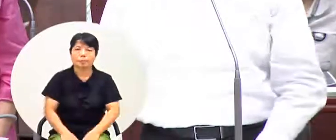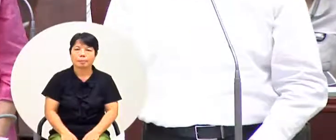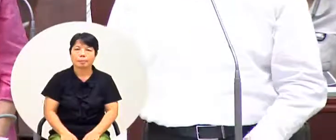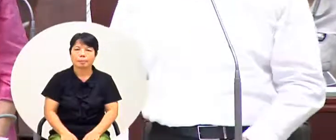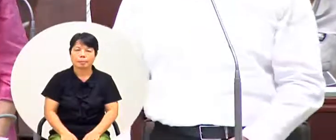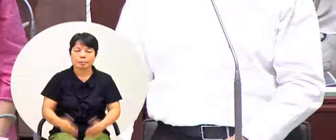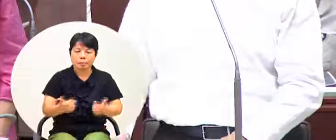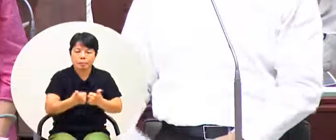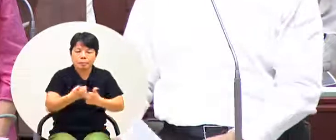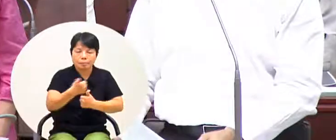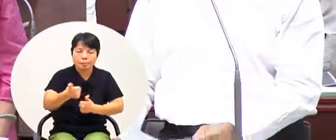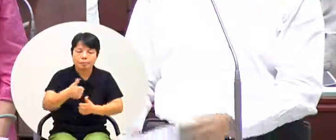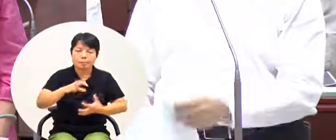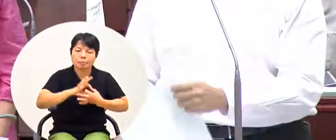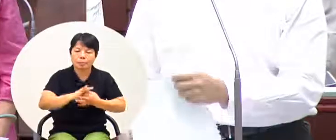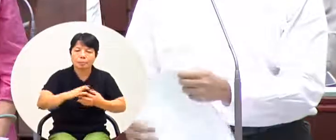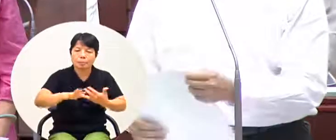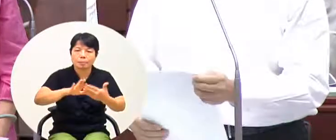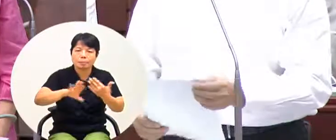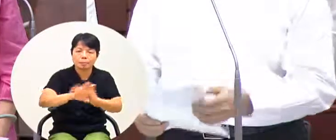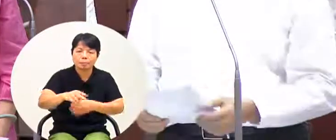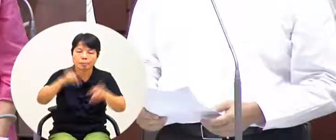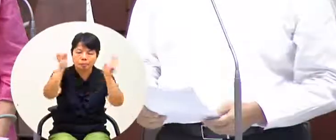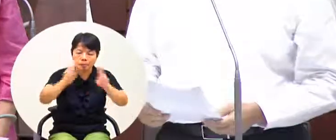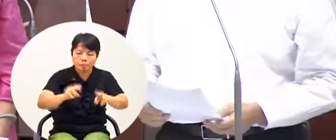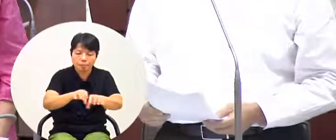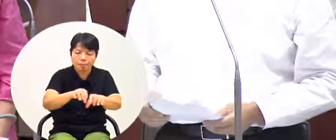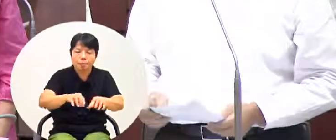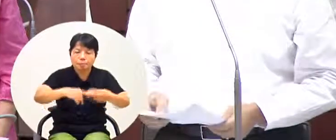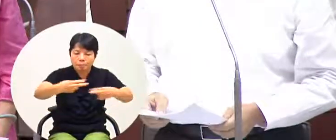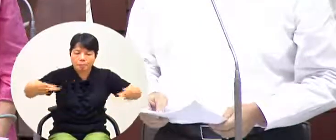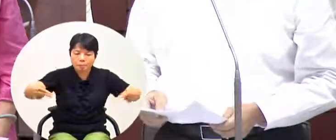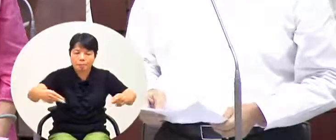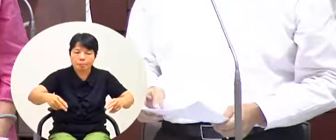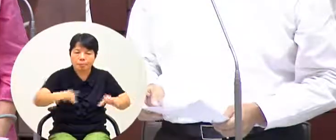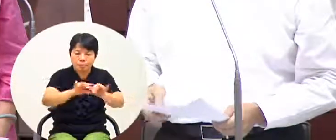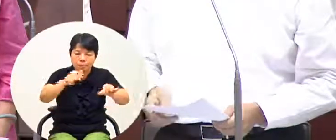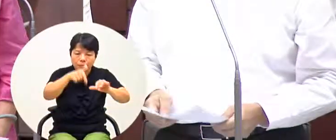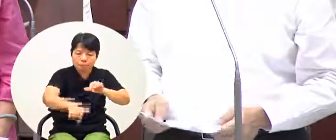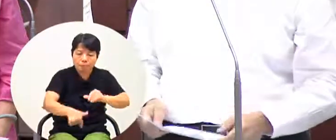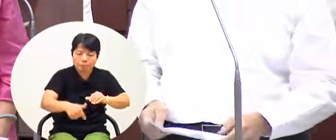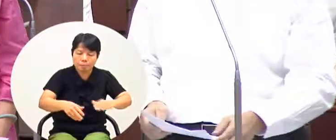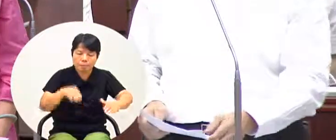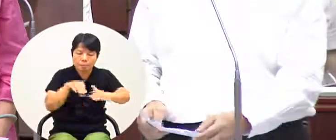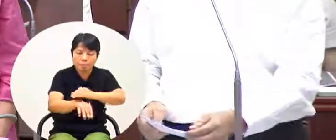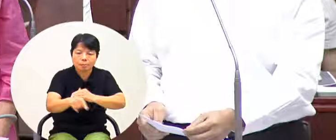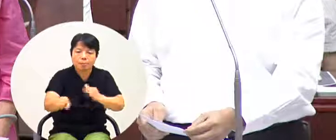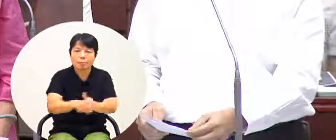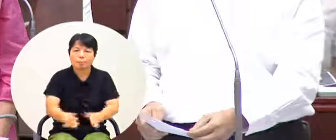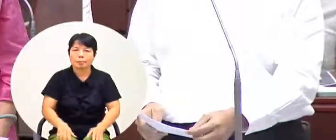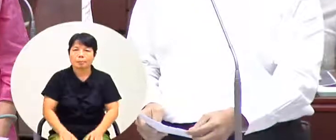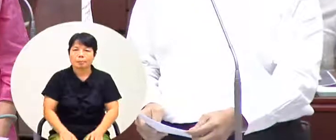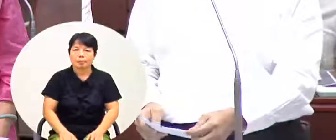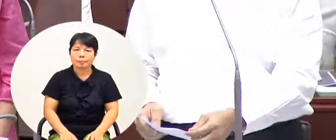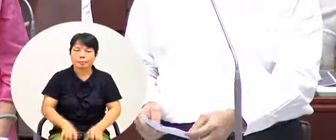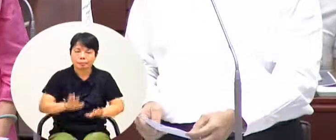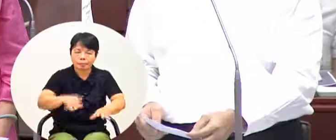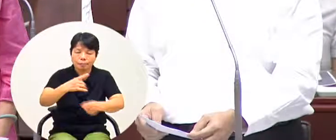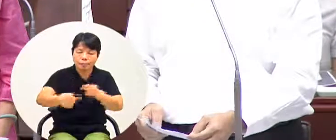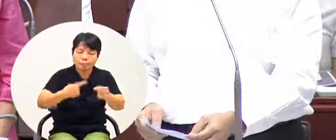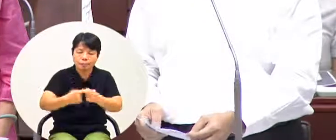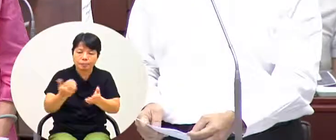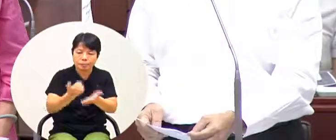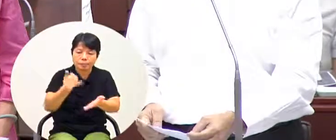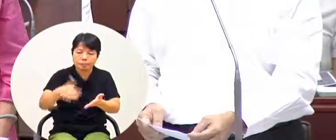电缆线下地的部分，而且电缆线下地吼，其实咱今年吼有编3500多万，